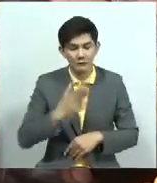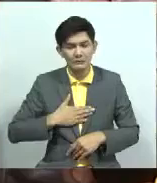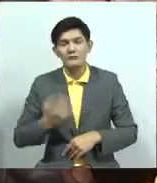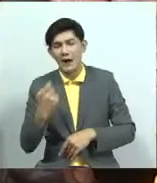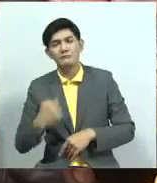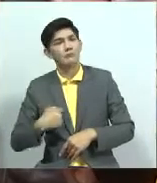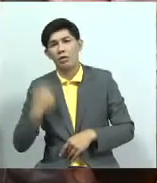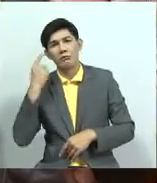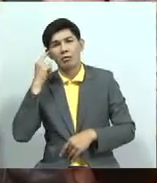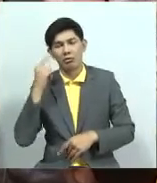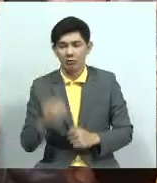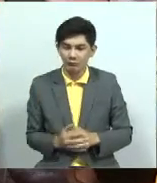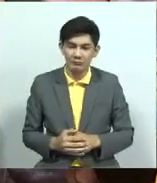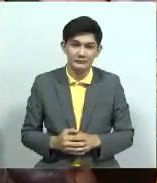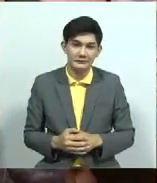รู้เรื่องแหละ